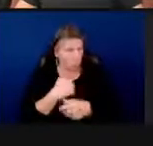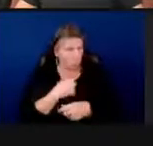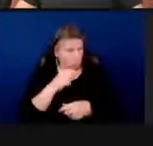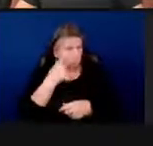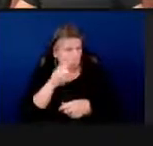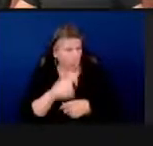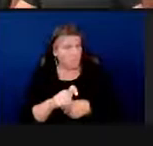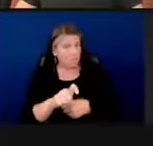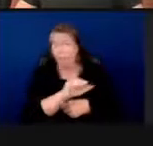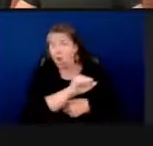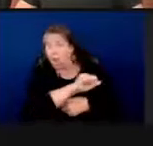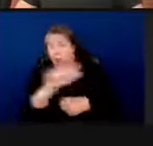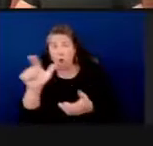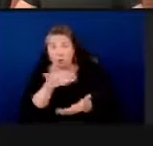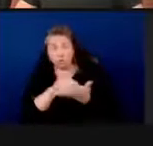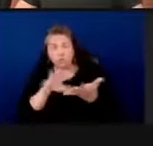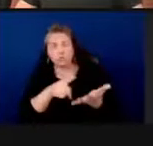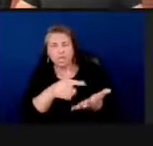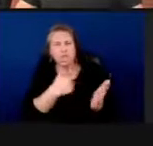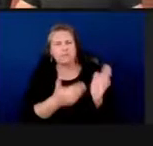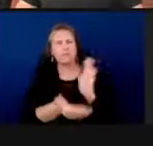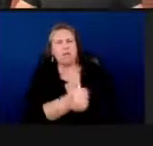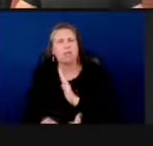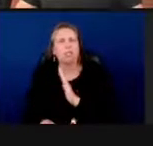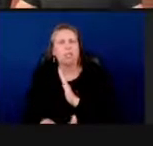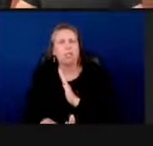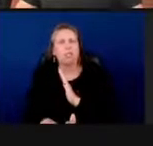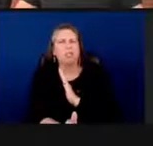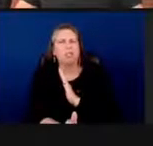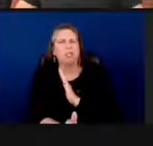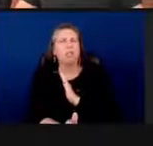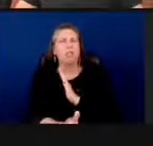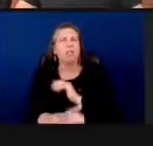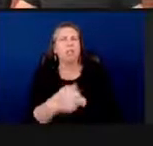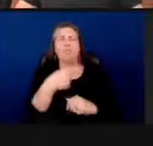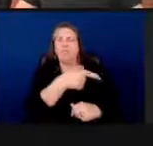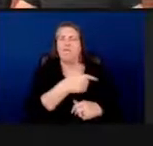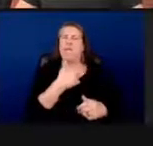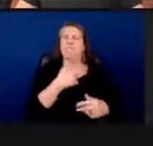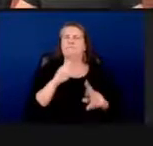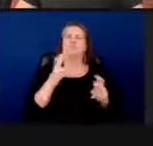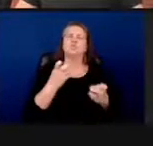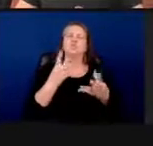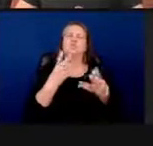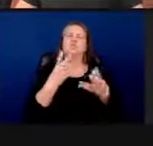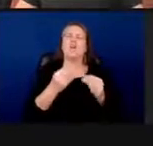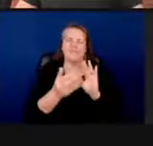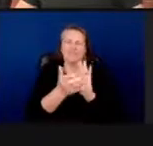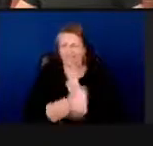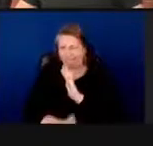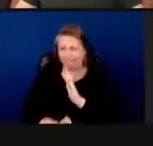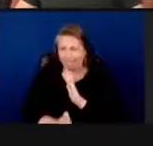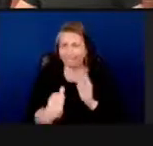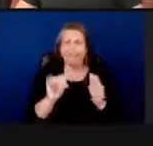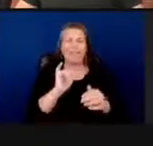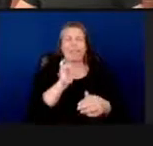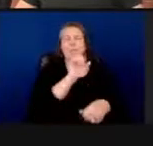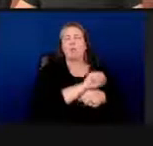tumeona ni kuwa kuna baadhi ya mambo ambayo wanafunzi wanaweza kujifunza,